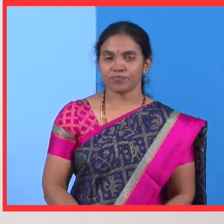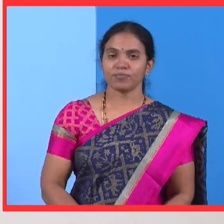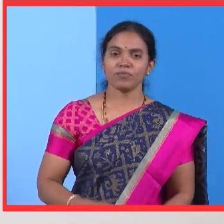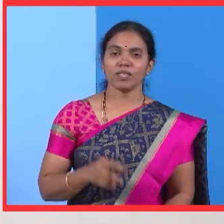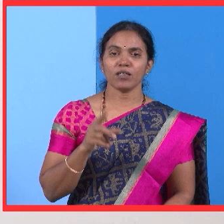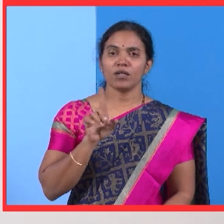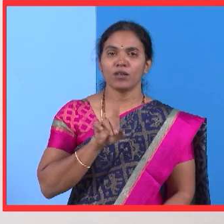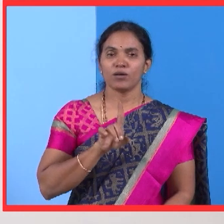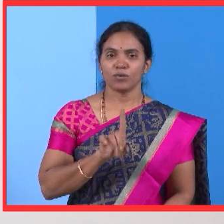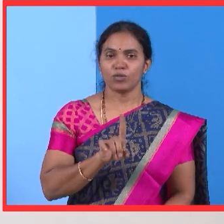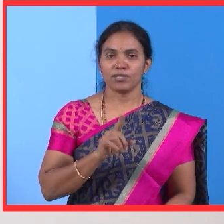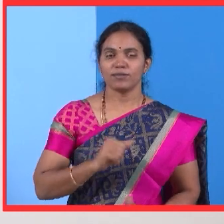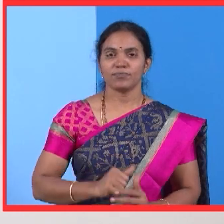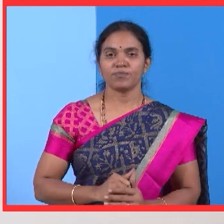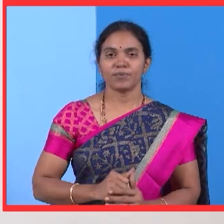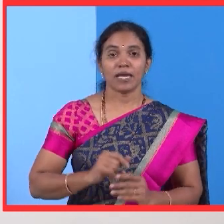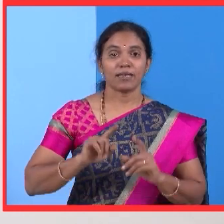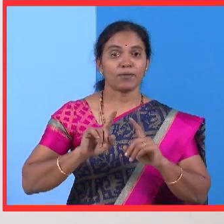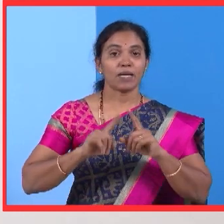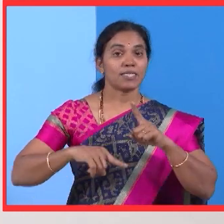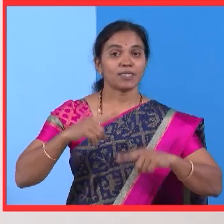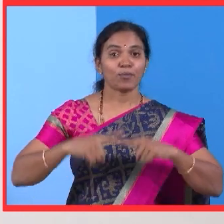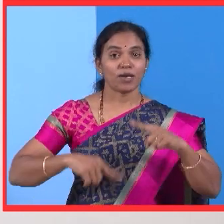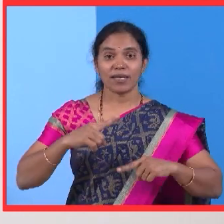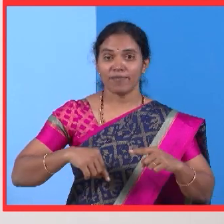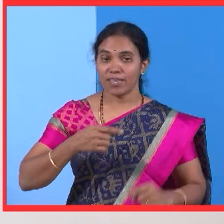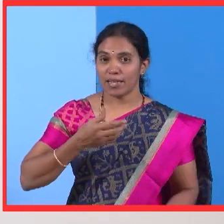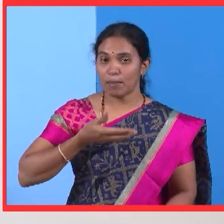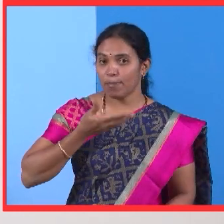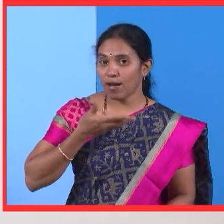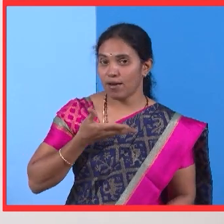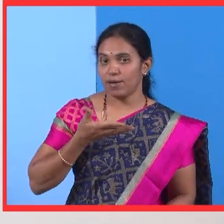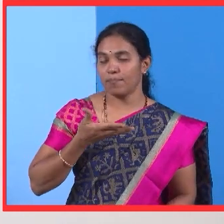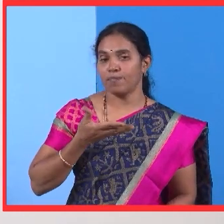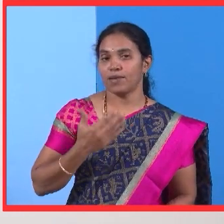பார்ப்போம் நாம் சமூக அறிவியலில் புவியியல் பாடத்தில்